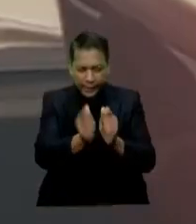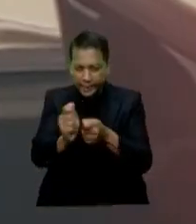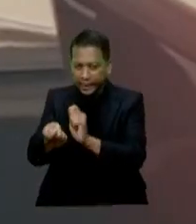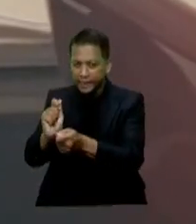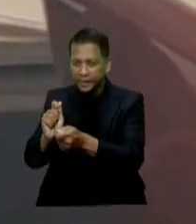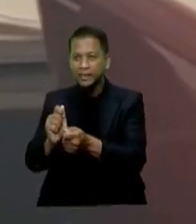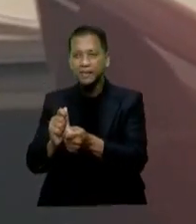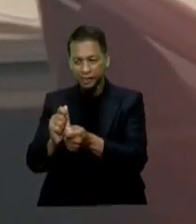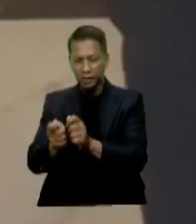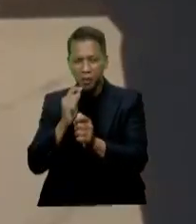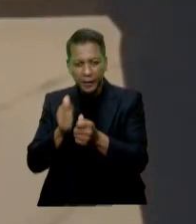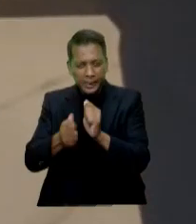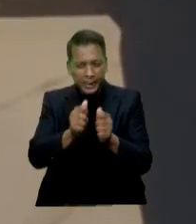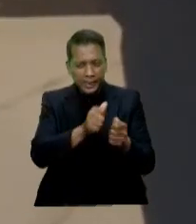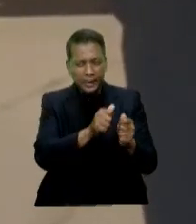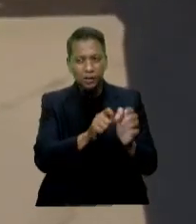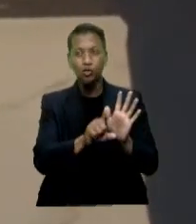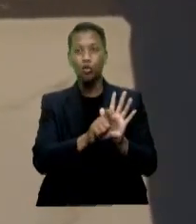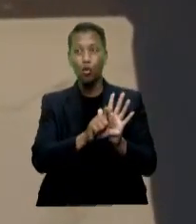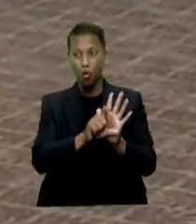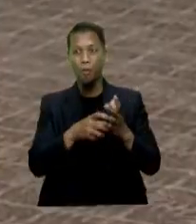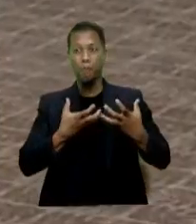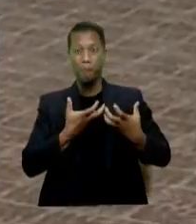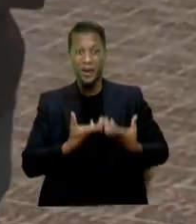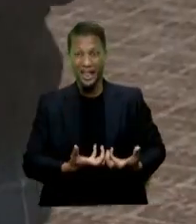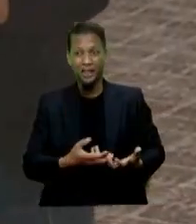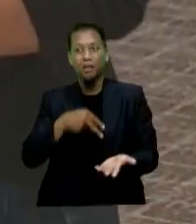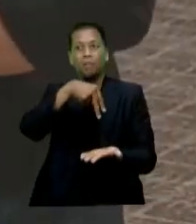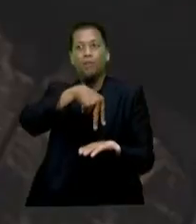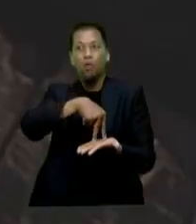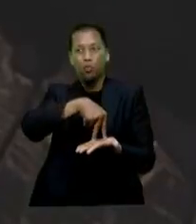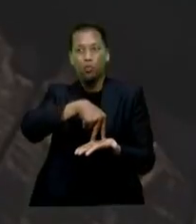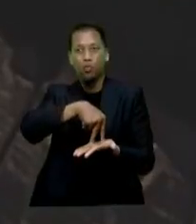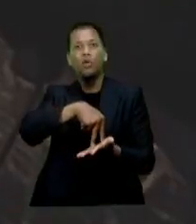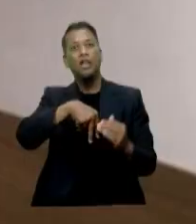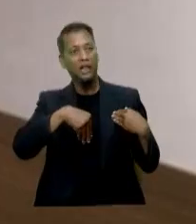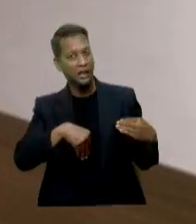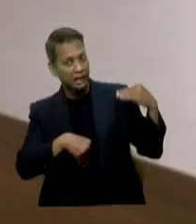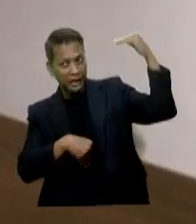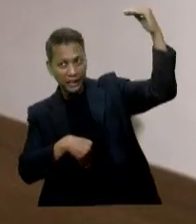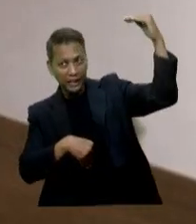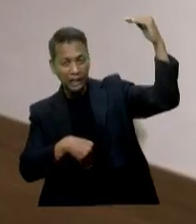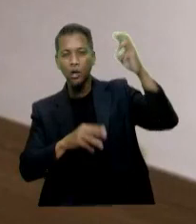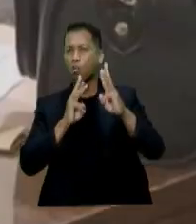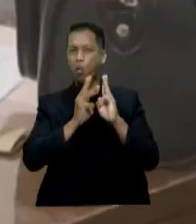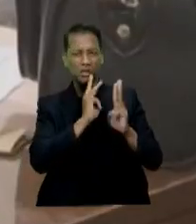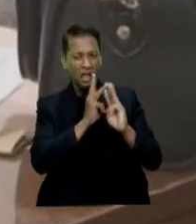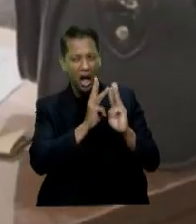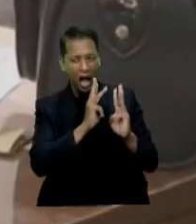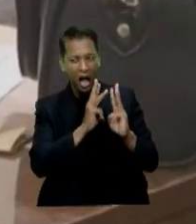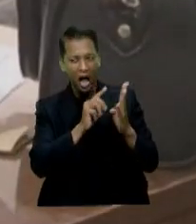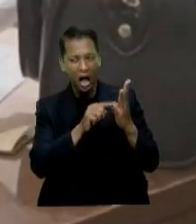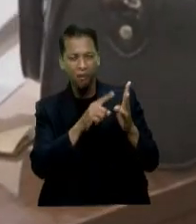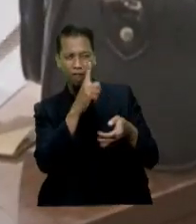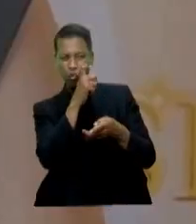seleksi dijalani mulai dari timbang berat badan, pengukuran tinggi badan, wawancara, hingga foto spot yang digelar di Hotel De